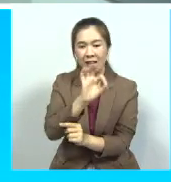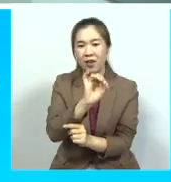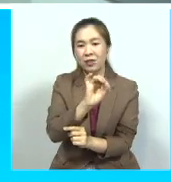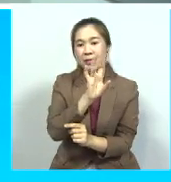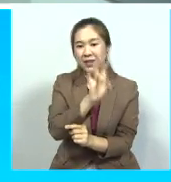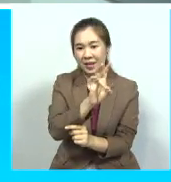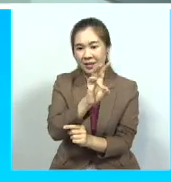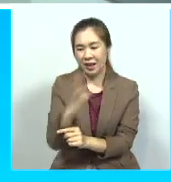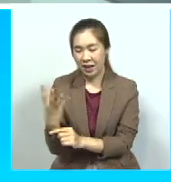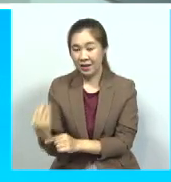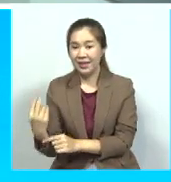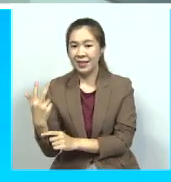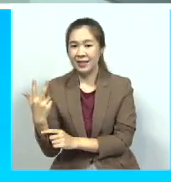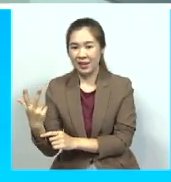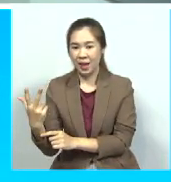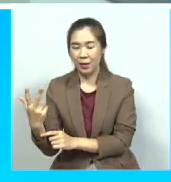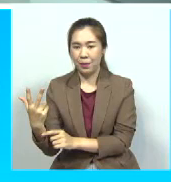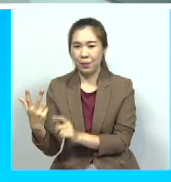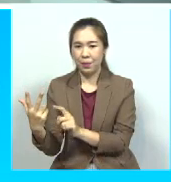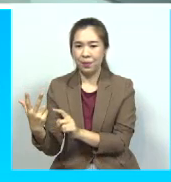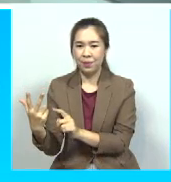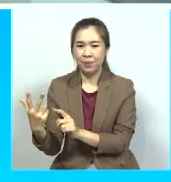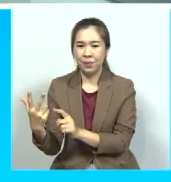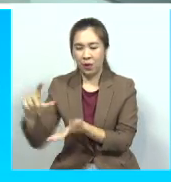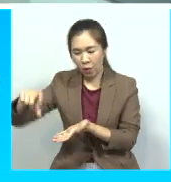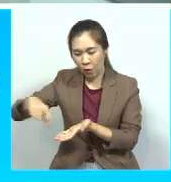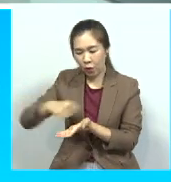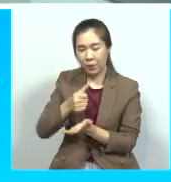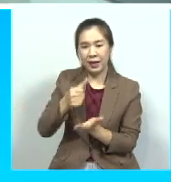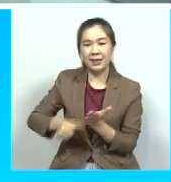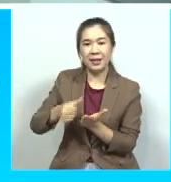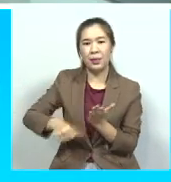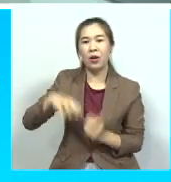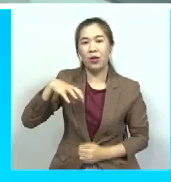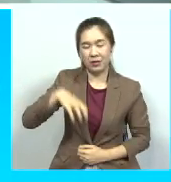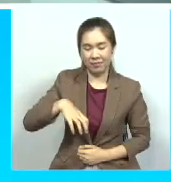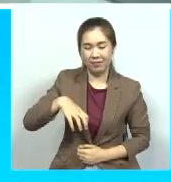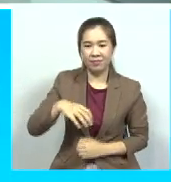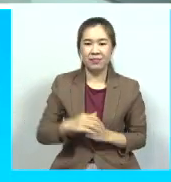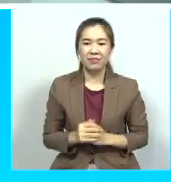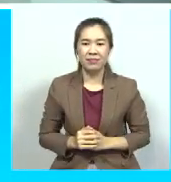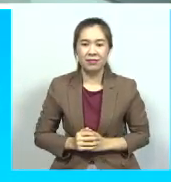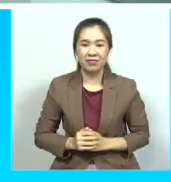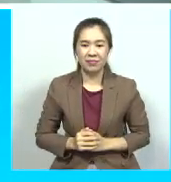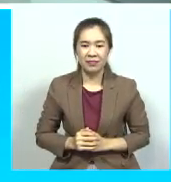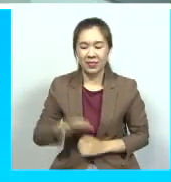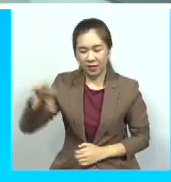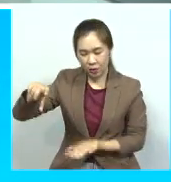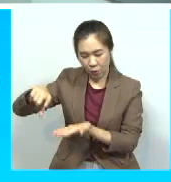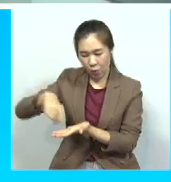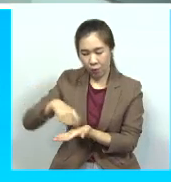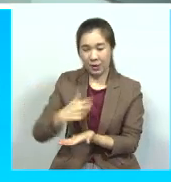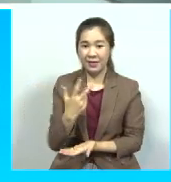ครับส่วนอีก3บาทเนี่ยก็จะโอนไปให้สรรพากรนะครับซึ่งกรมสรรพากรจะถือว่า3บาทที่มาสรรพาก